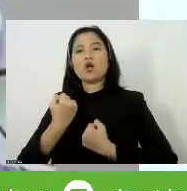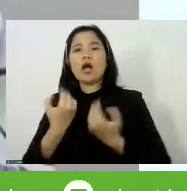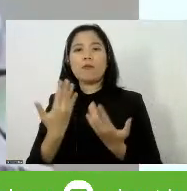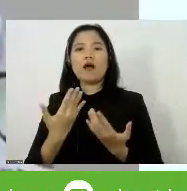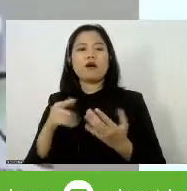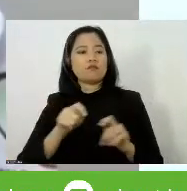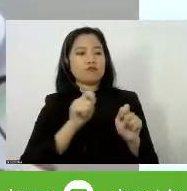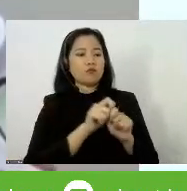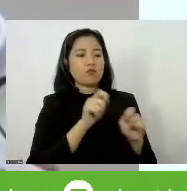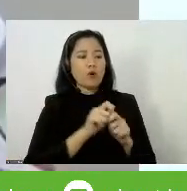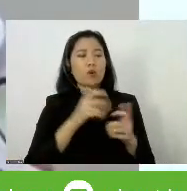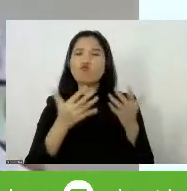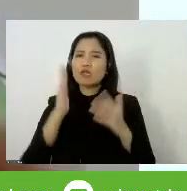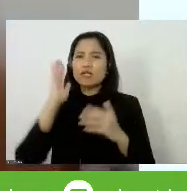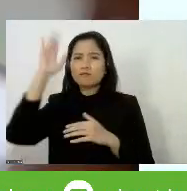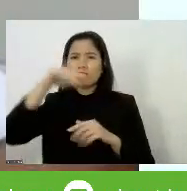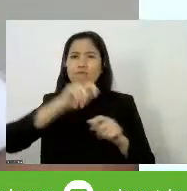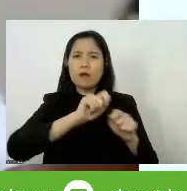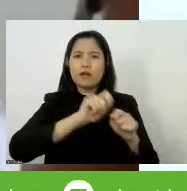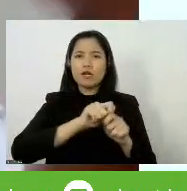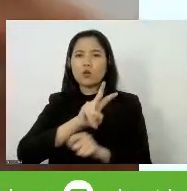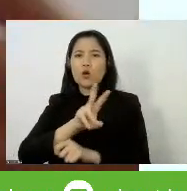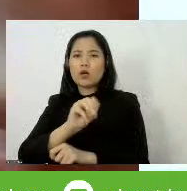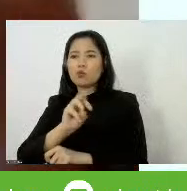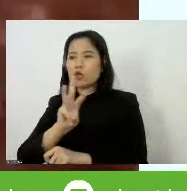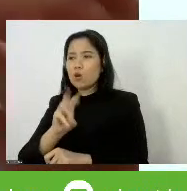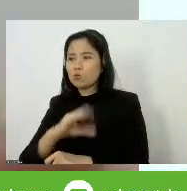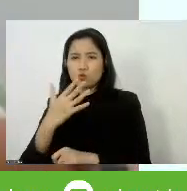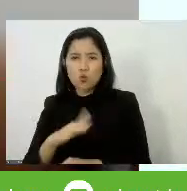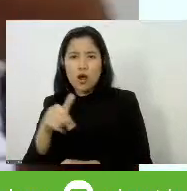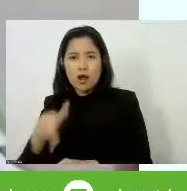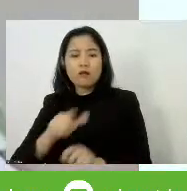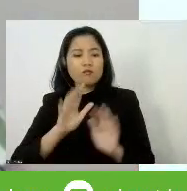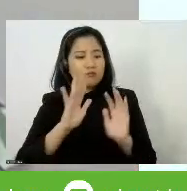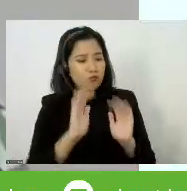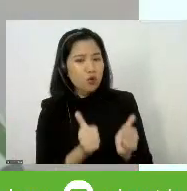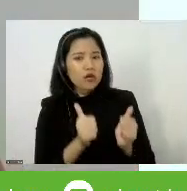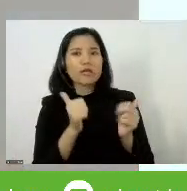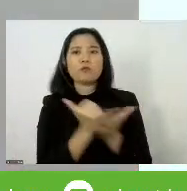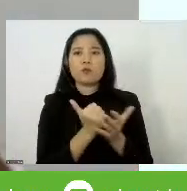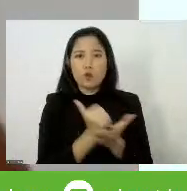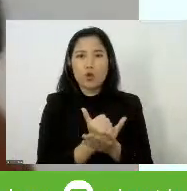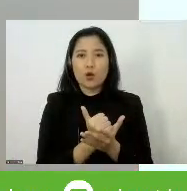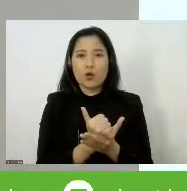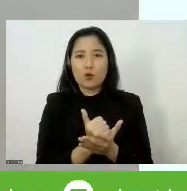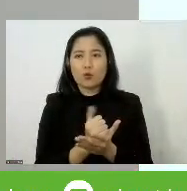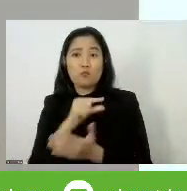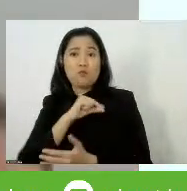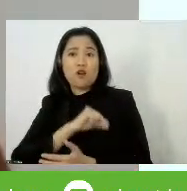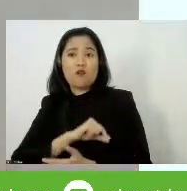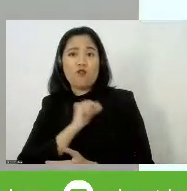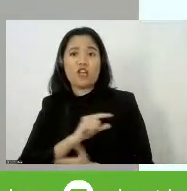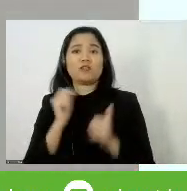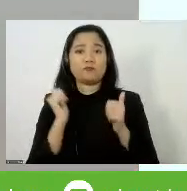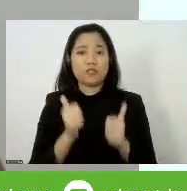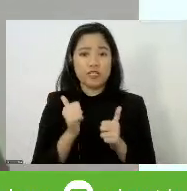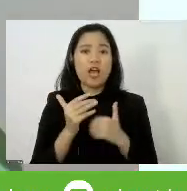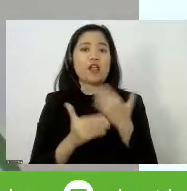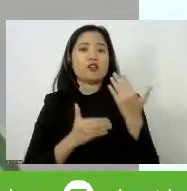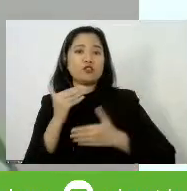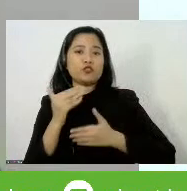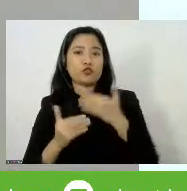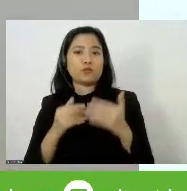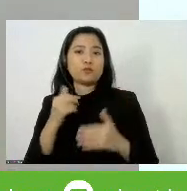renovasinya mungkin saat 2030 benar-benar pulih pasca kita bisa manfaatkan lebih lanjut lagi lebih